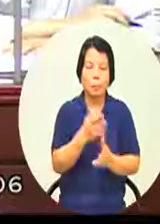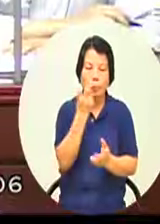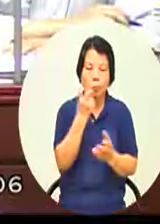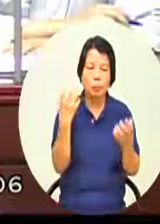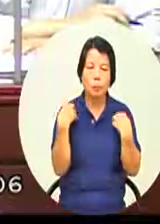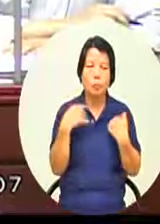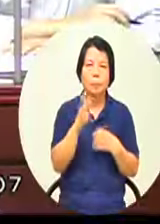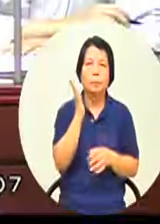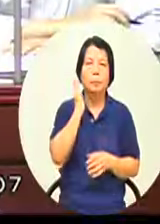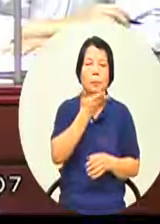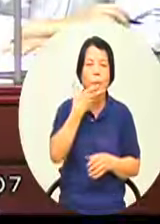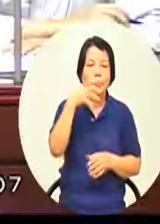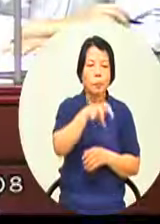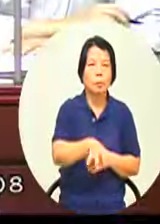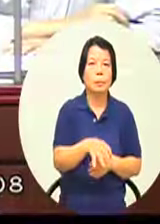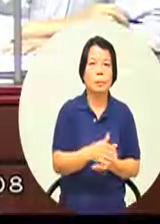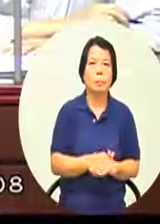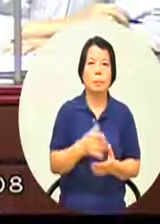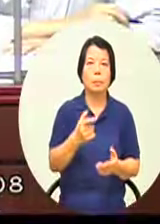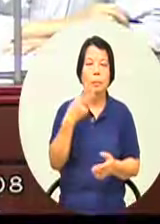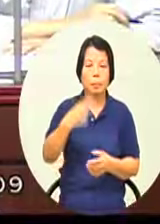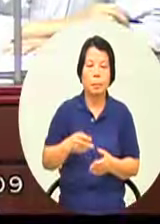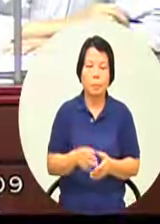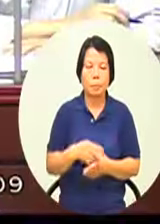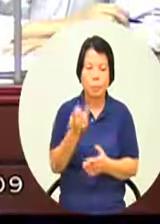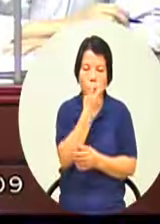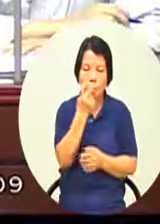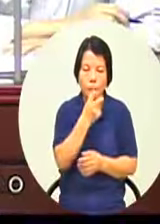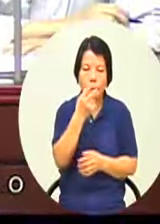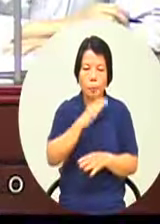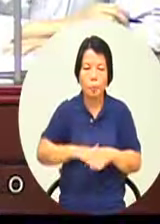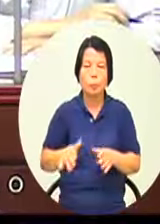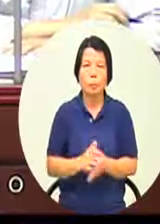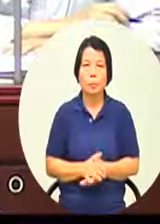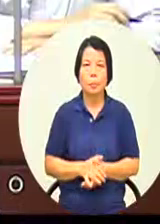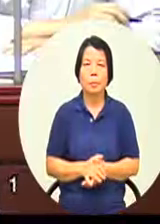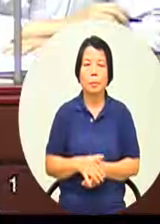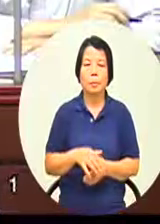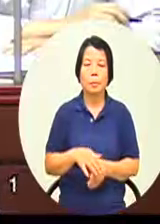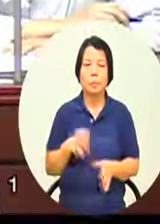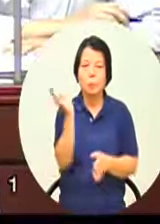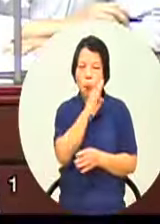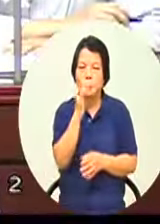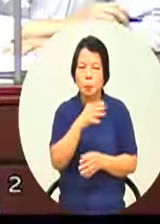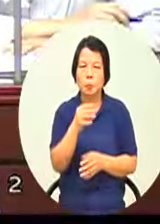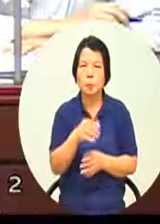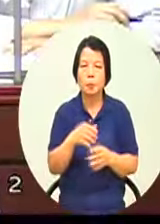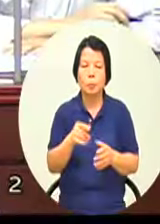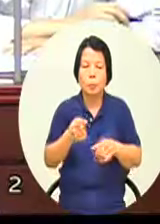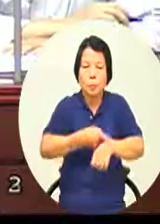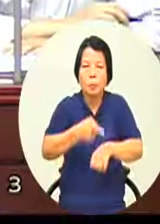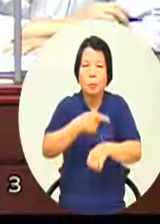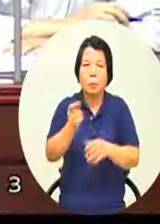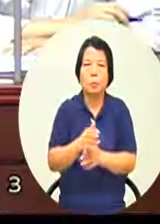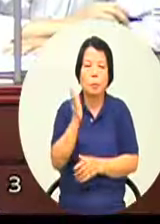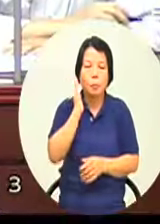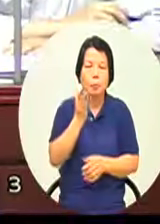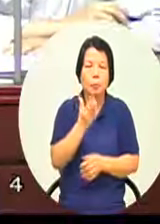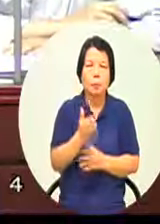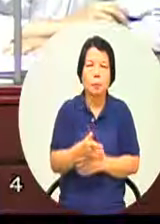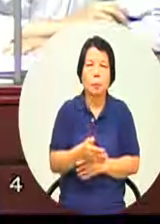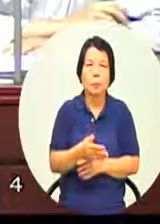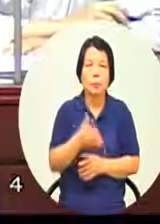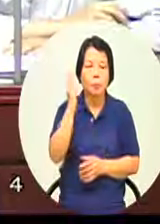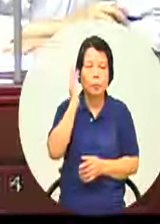局，这个部分我们水利局会再去检视一下。那基本上那个臭味应该是从污水厂本身或